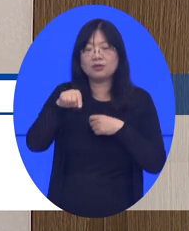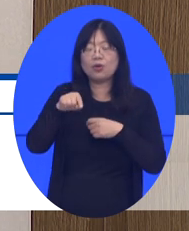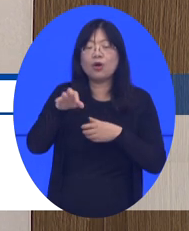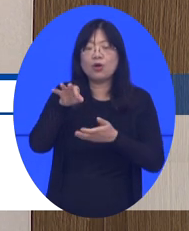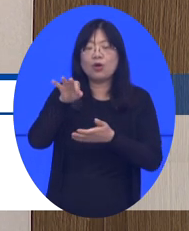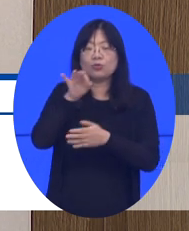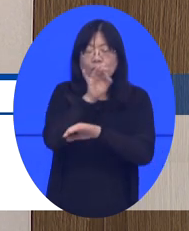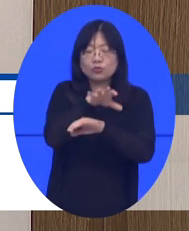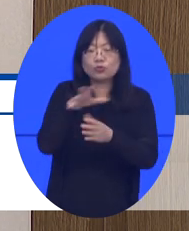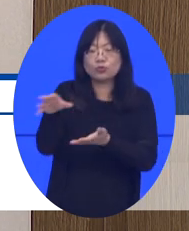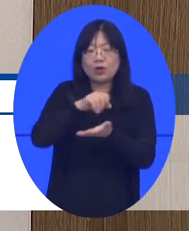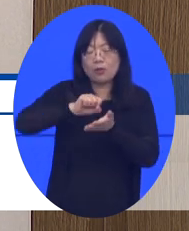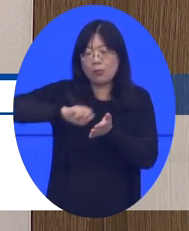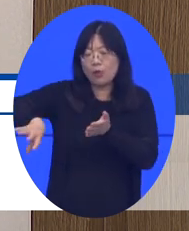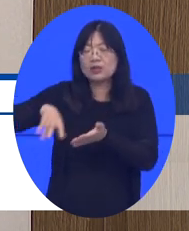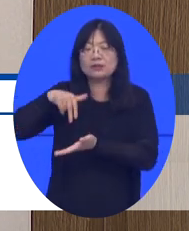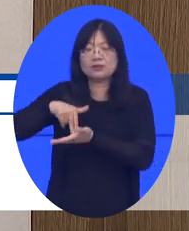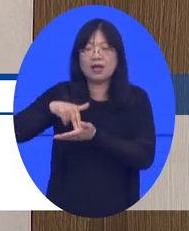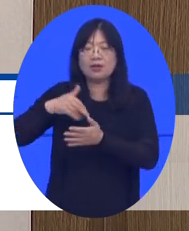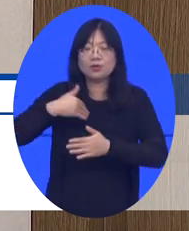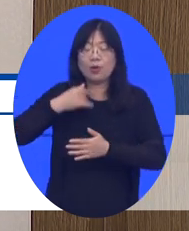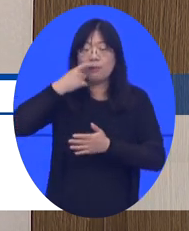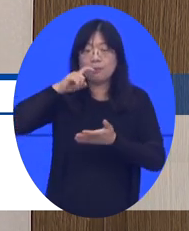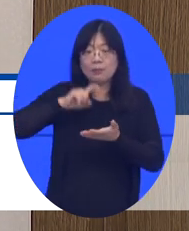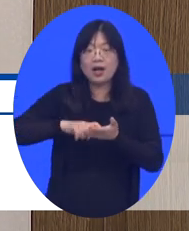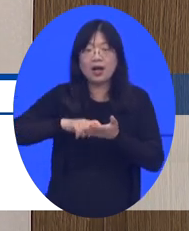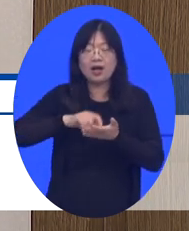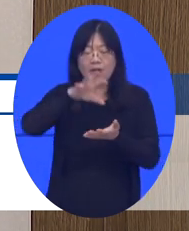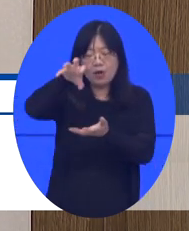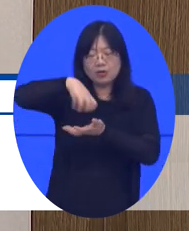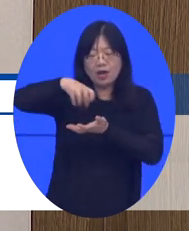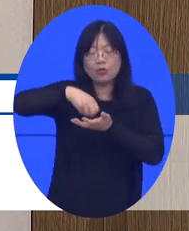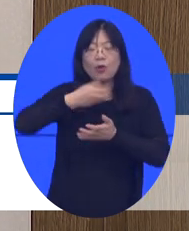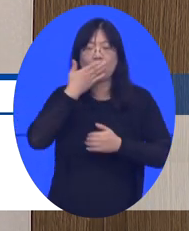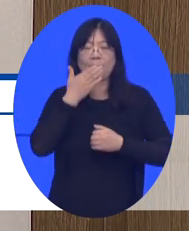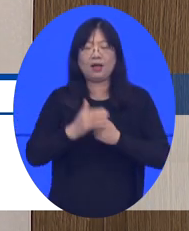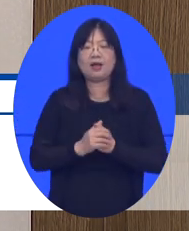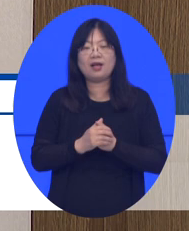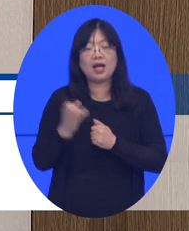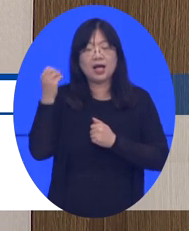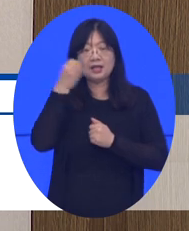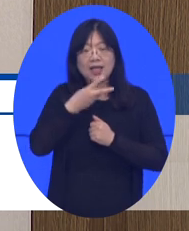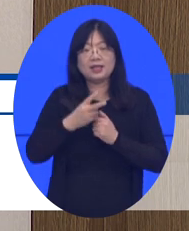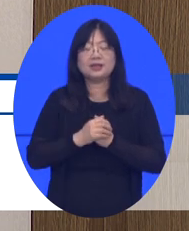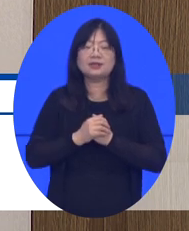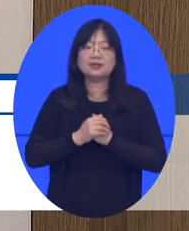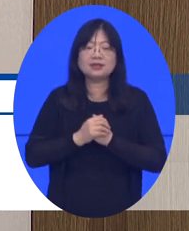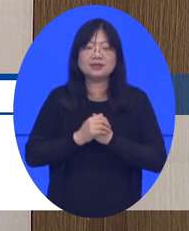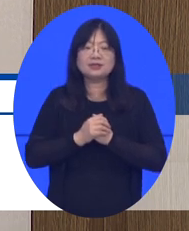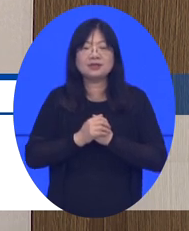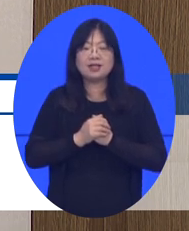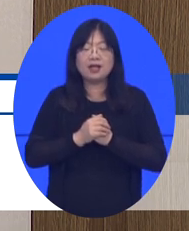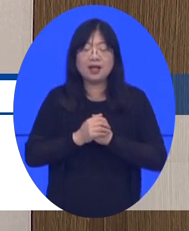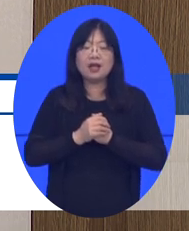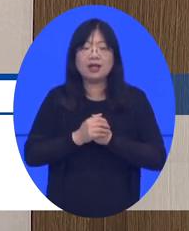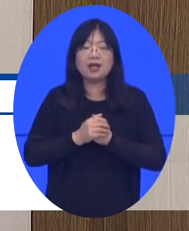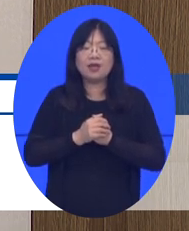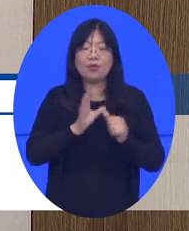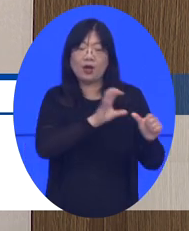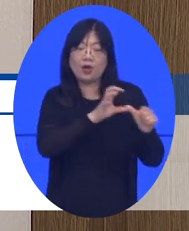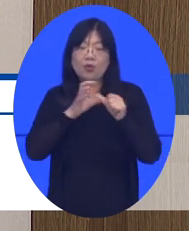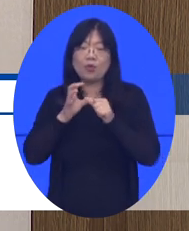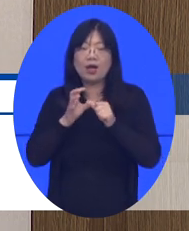버리는 실정이거든요. 그렇다면 저희가 쉽게 공급을 받을 수 있고 그걸 다시